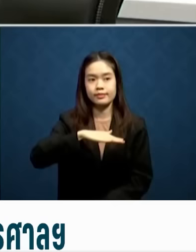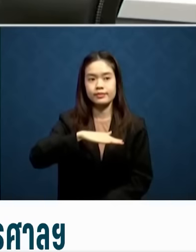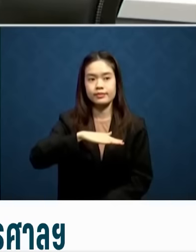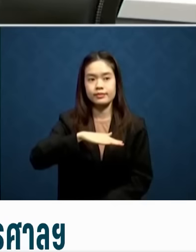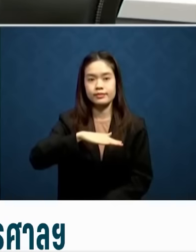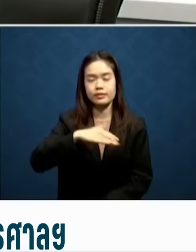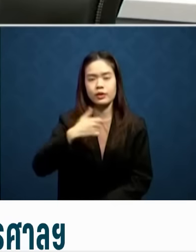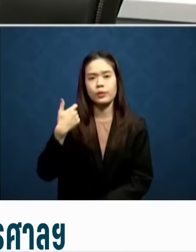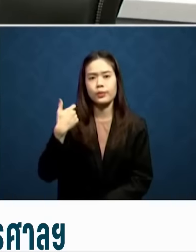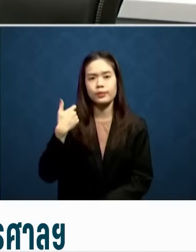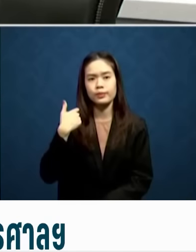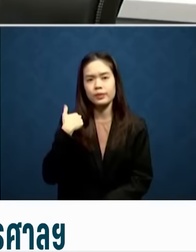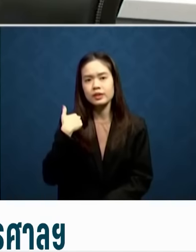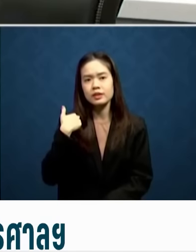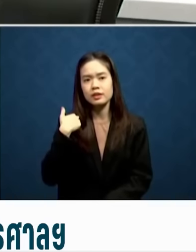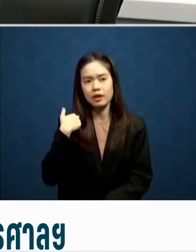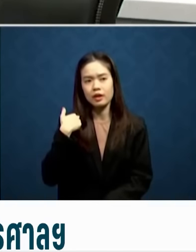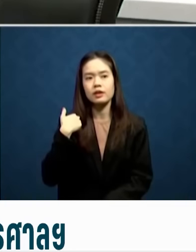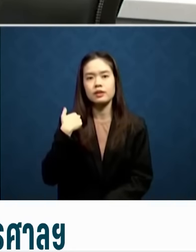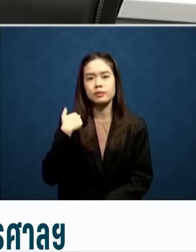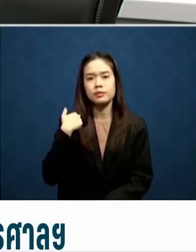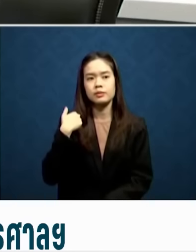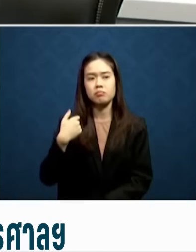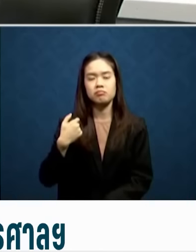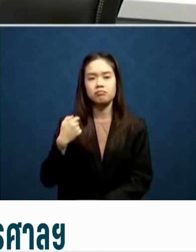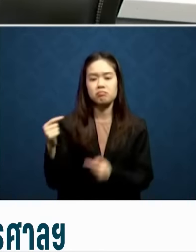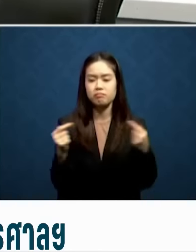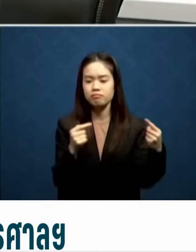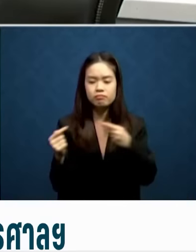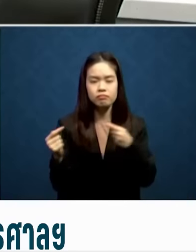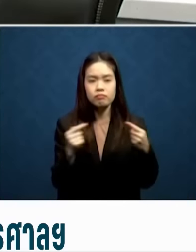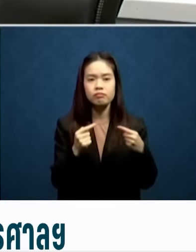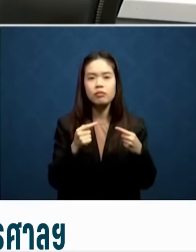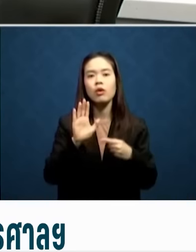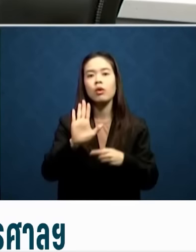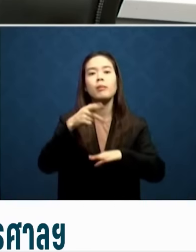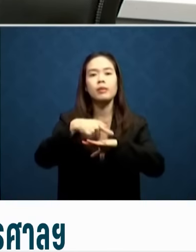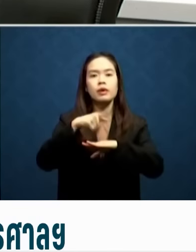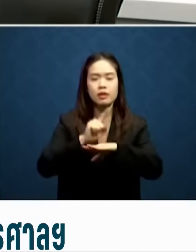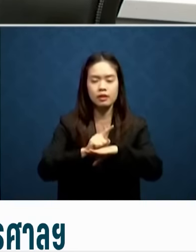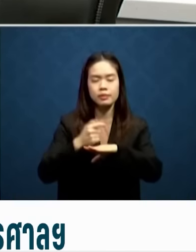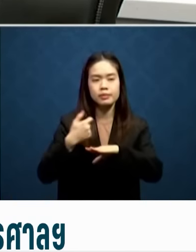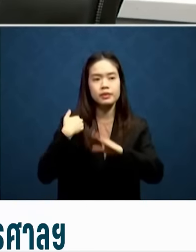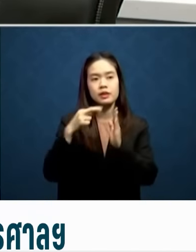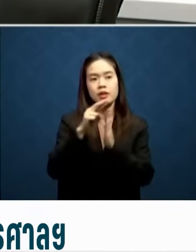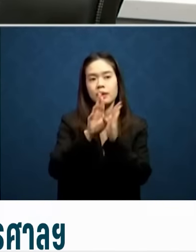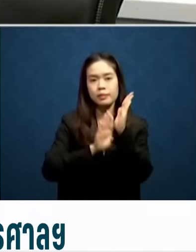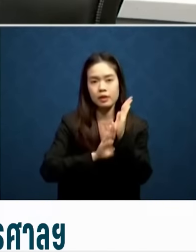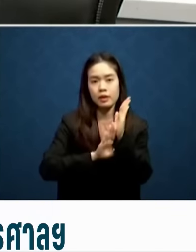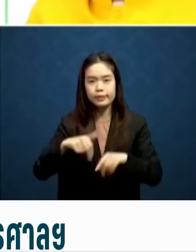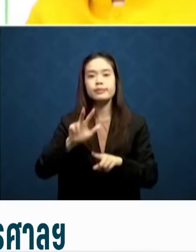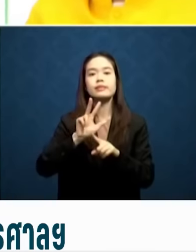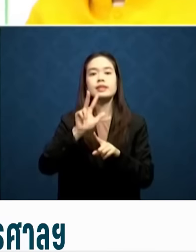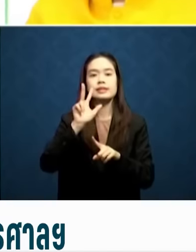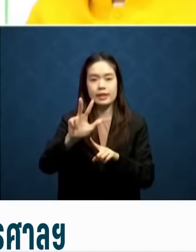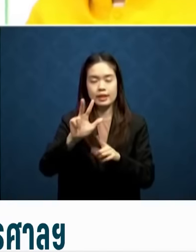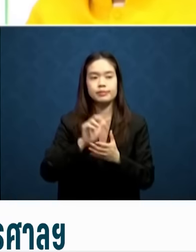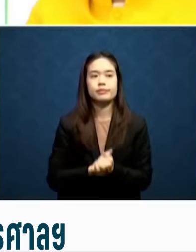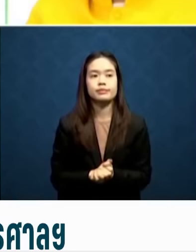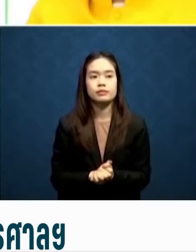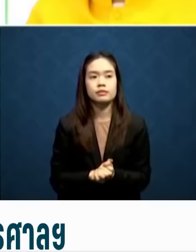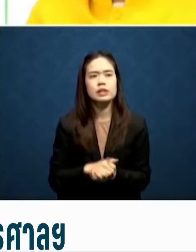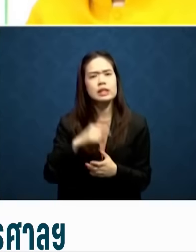ได้มีการทำการตรวจสอบจริยธรรมภายในของพวกท่านกันเองแต่หลังจากที่อาจารย์นันทนาเสนอยติค่ะคุณพิสิทธิ์อภิวั